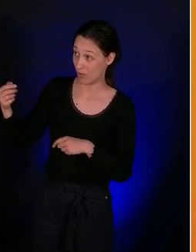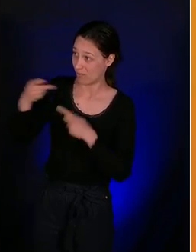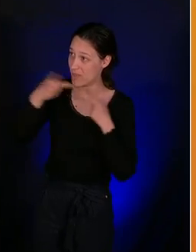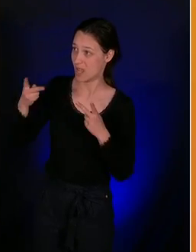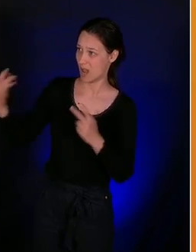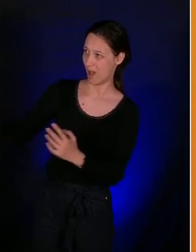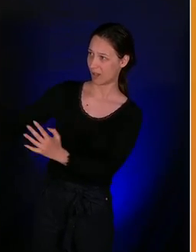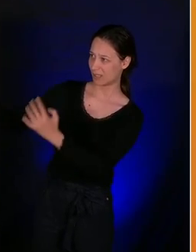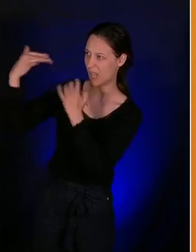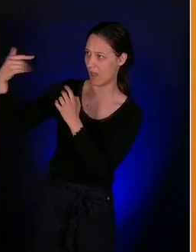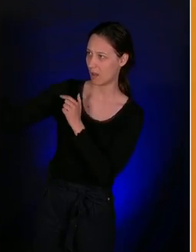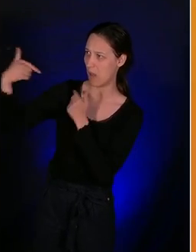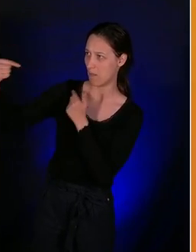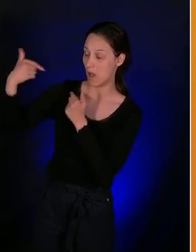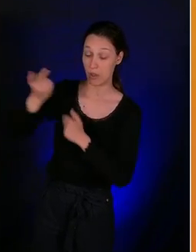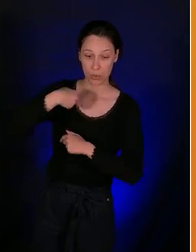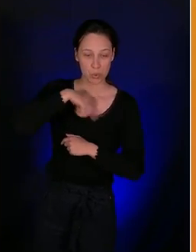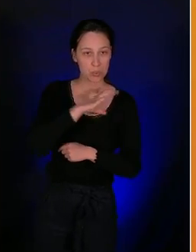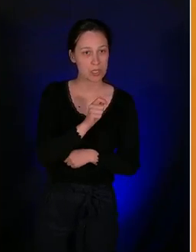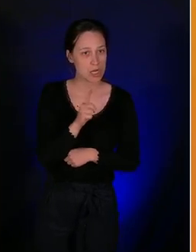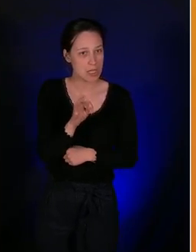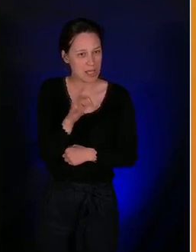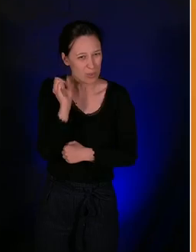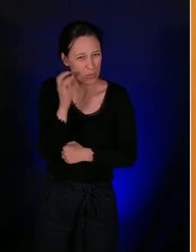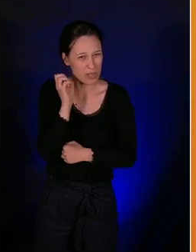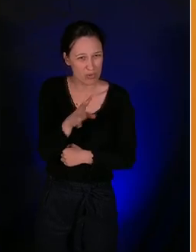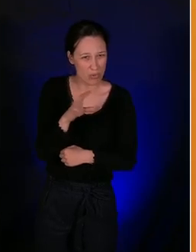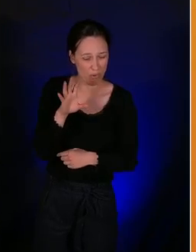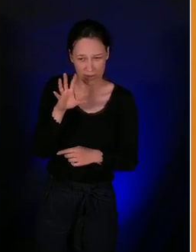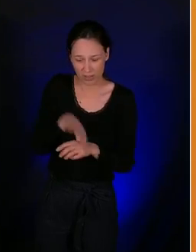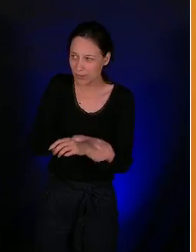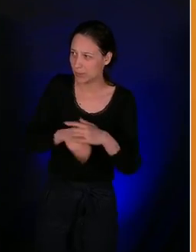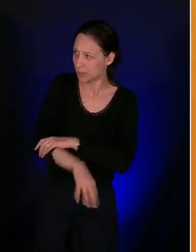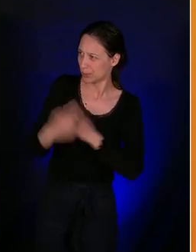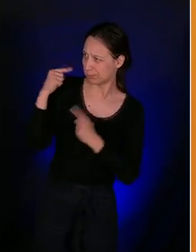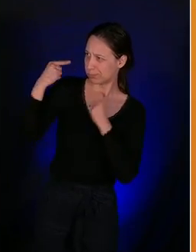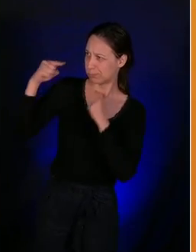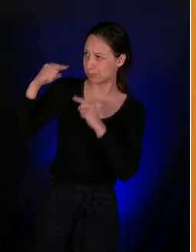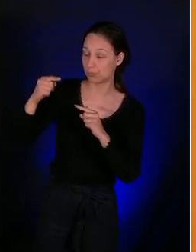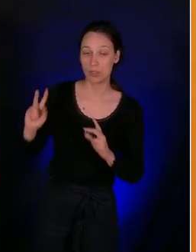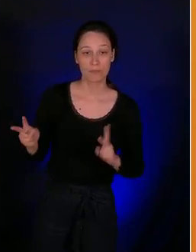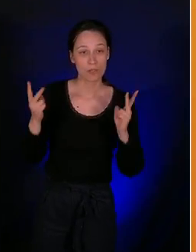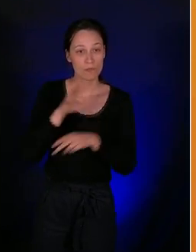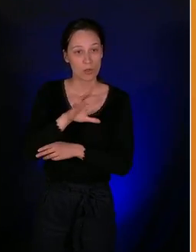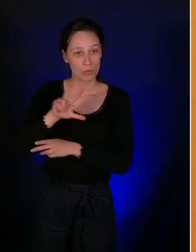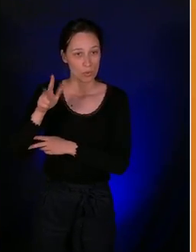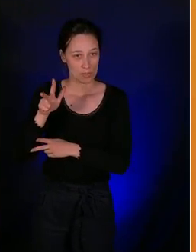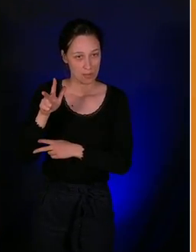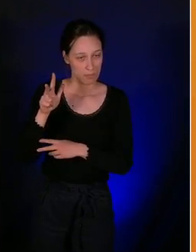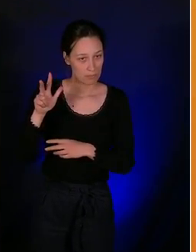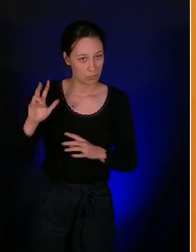la CGT, chaque jour, nous la menons pour la gagner. Vive le 53e congrès, vive la CGT!